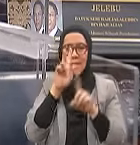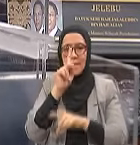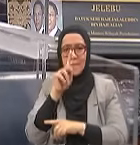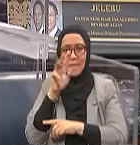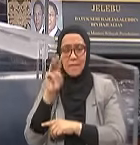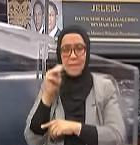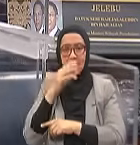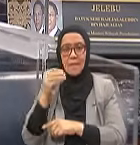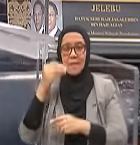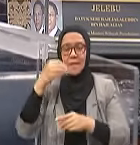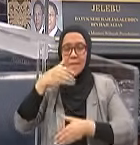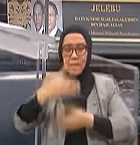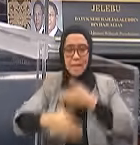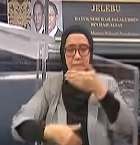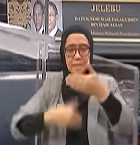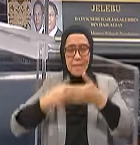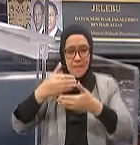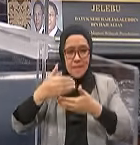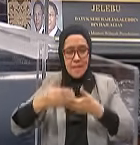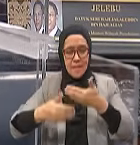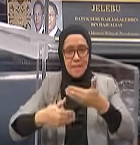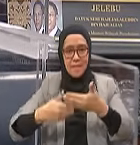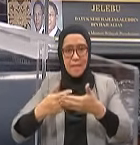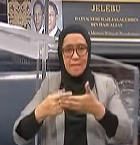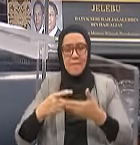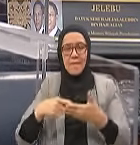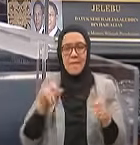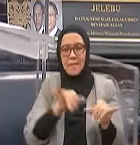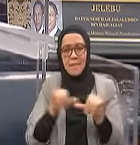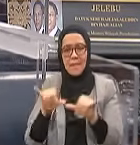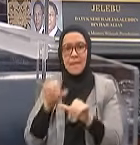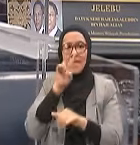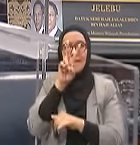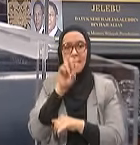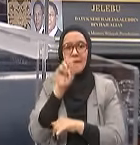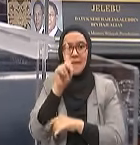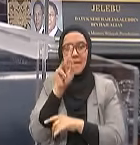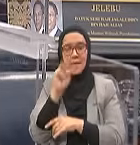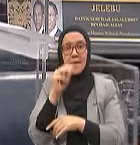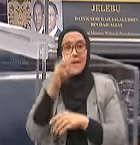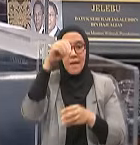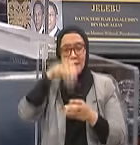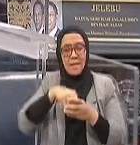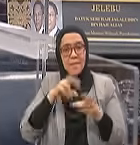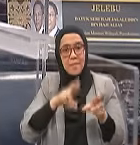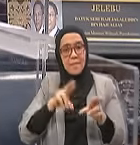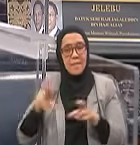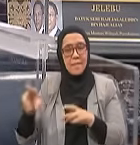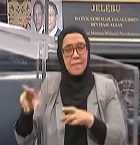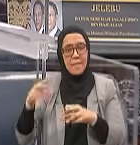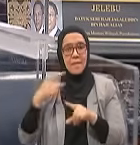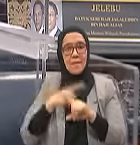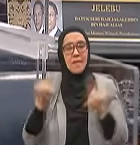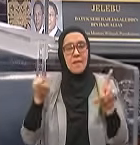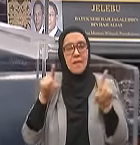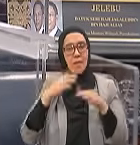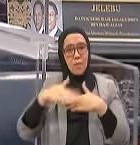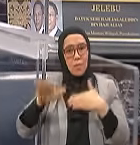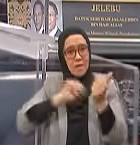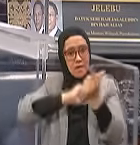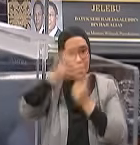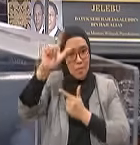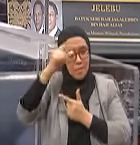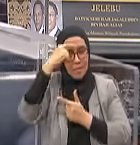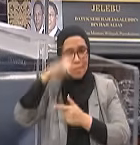dalam perolehan adalah satu set the kids dengan jarak 20 KM dan yang dalam perancangan tetapi sudah lulus